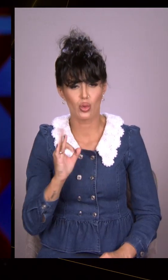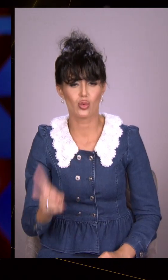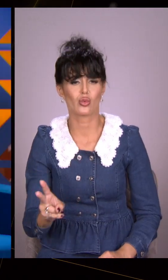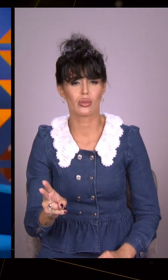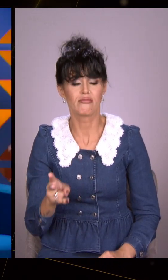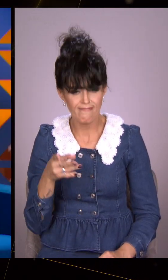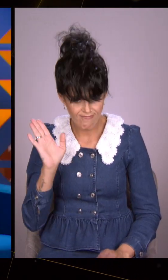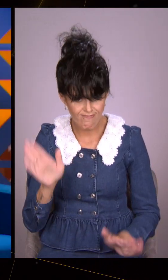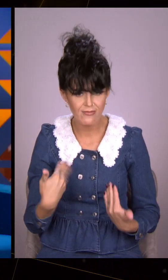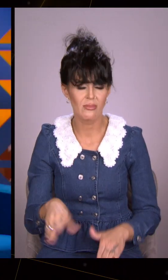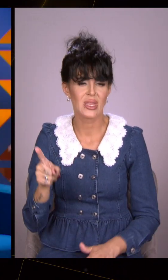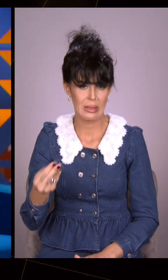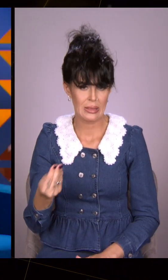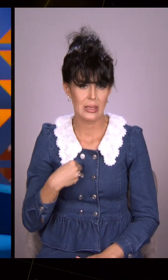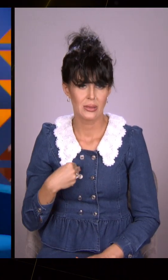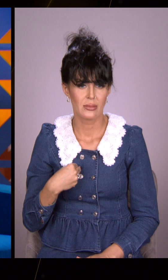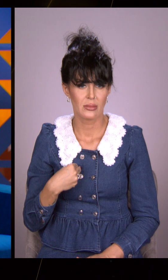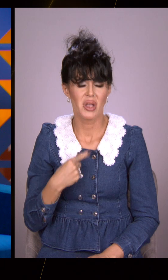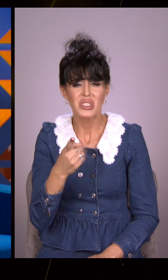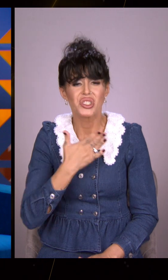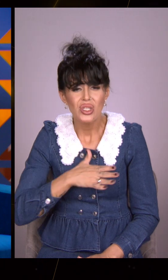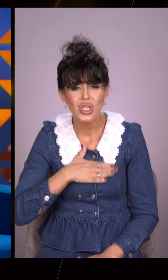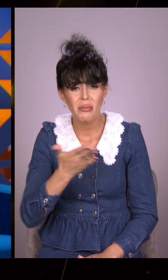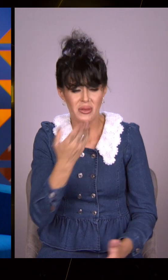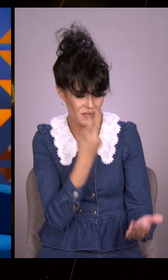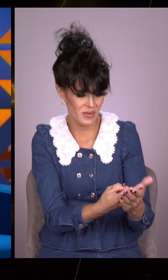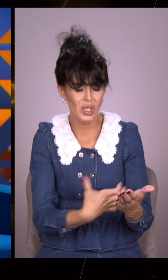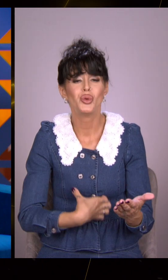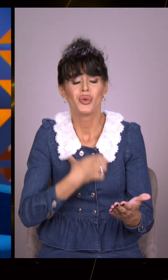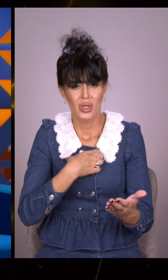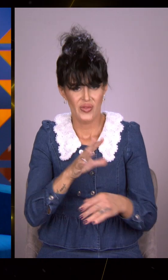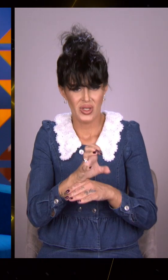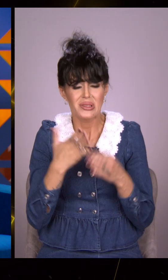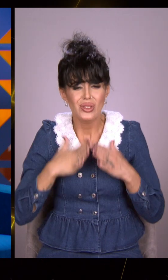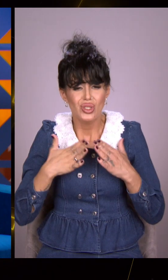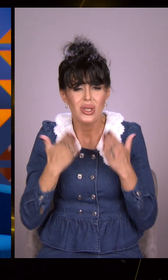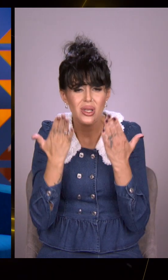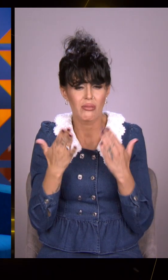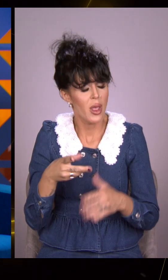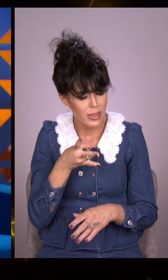Дали. Дали. А навіщо вона вам? Навіщо ви просили ту фотографію?